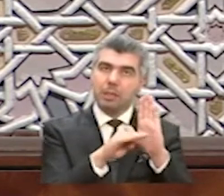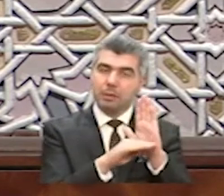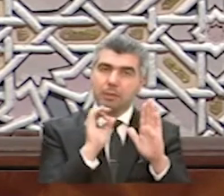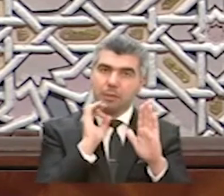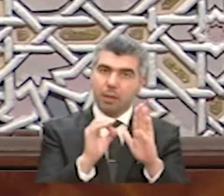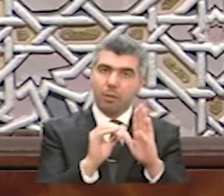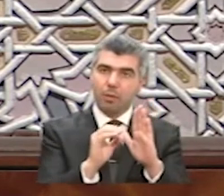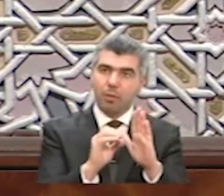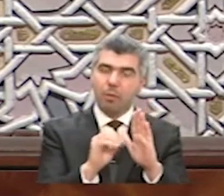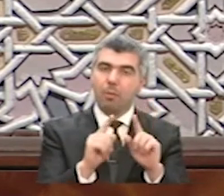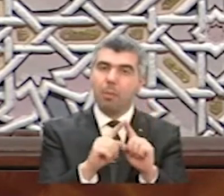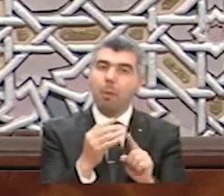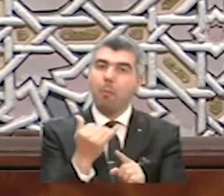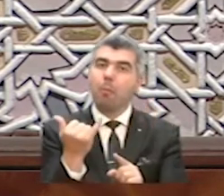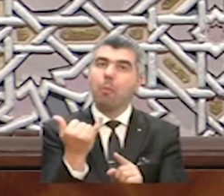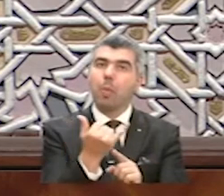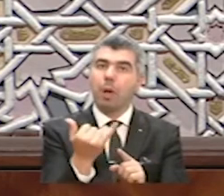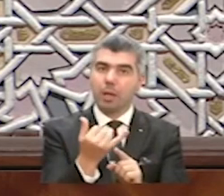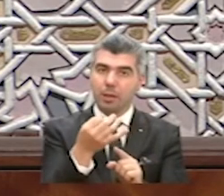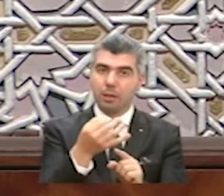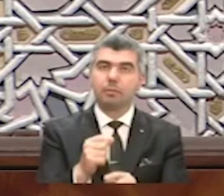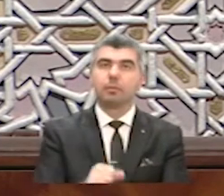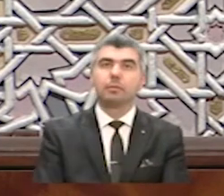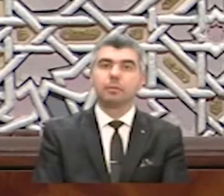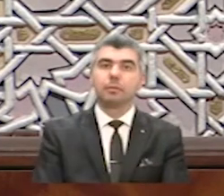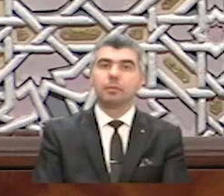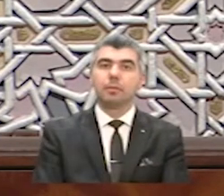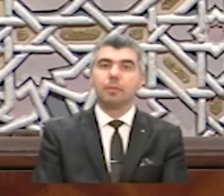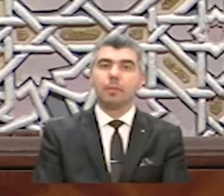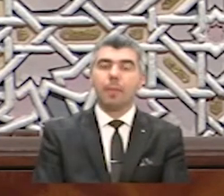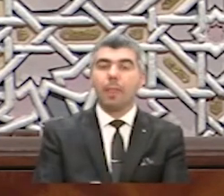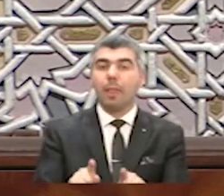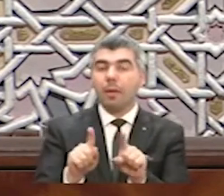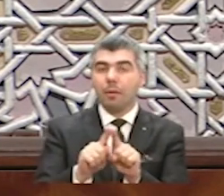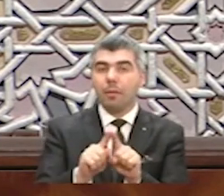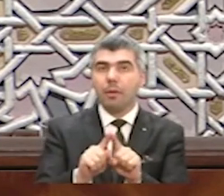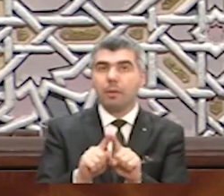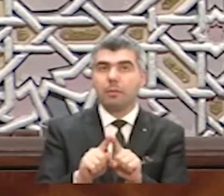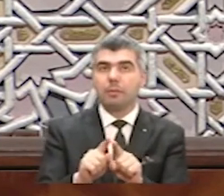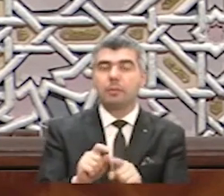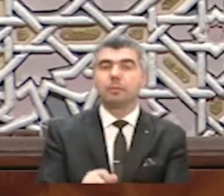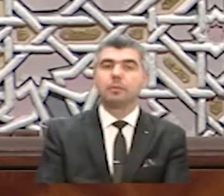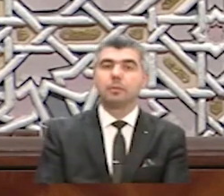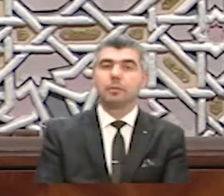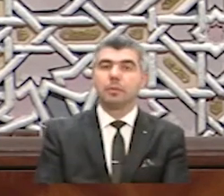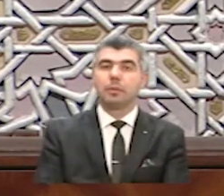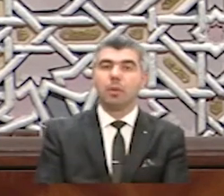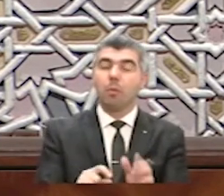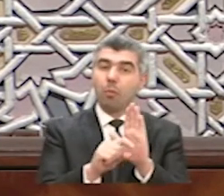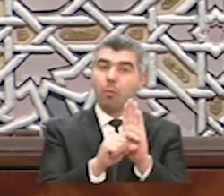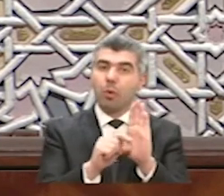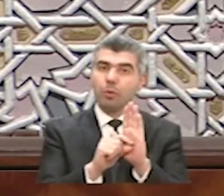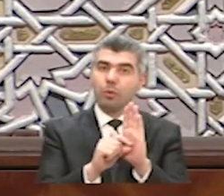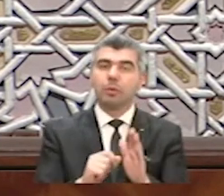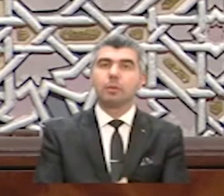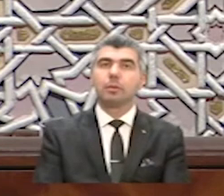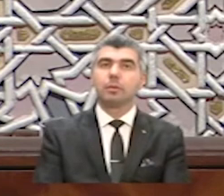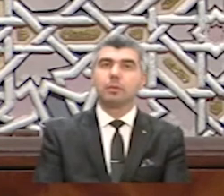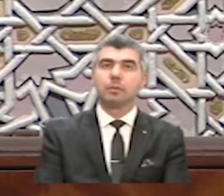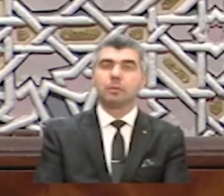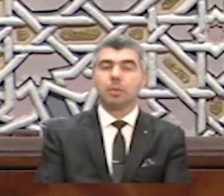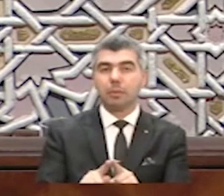يكون عام وطارئ. إذا لم تتوفر في السؤال هذا الشرطين فيمكن